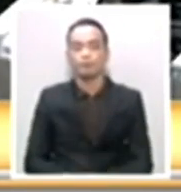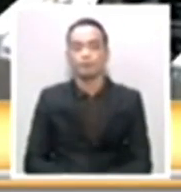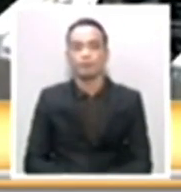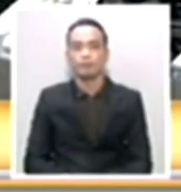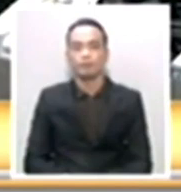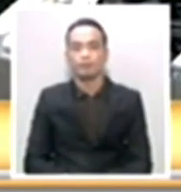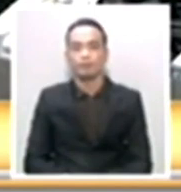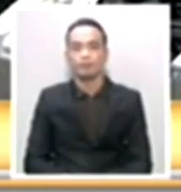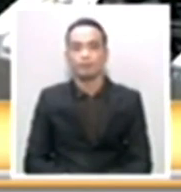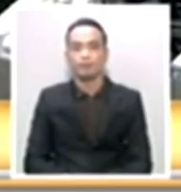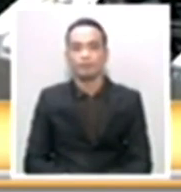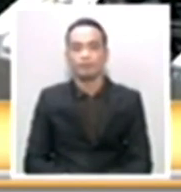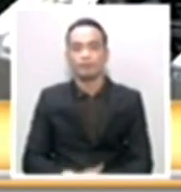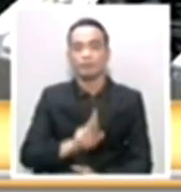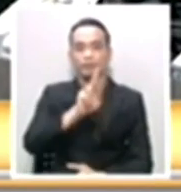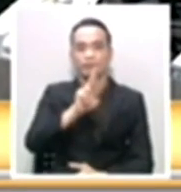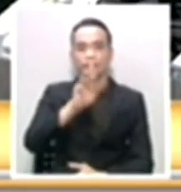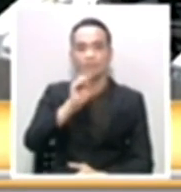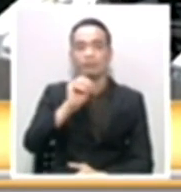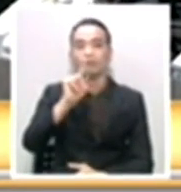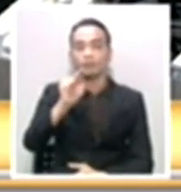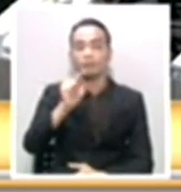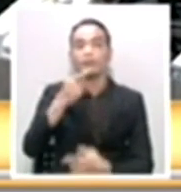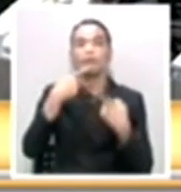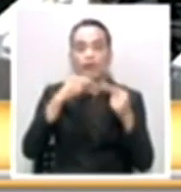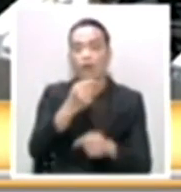เชิญท่านรัฐมนตรีตอบครับ